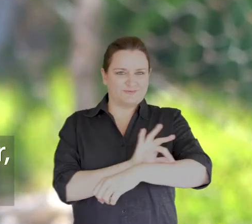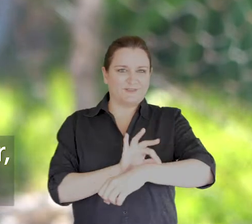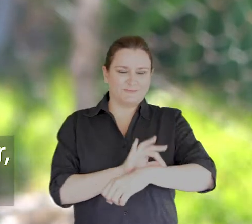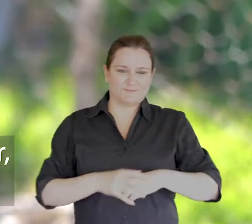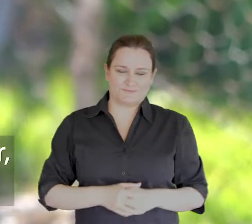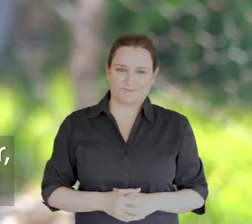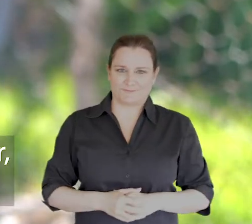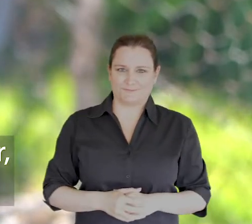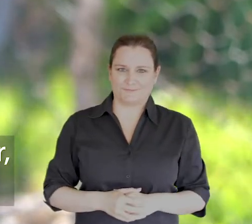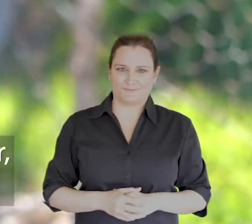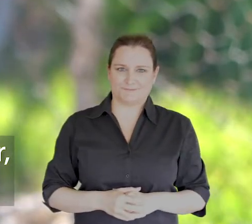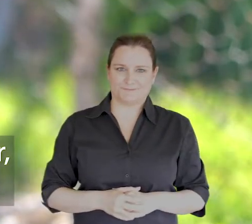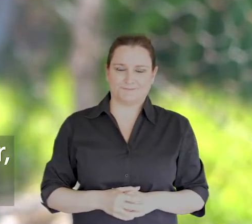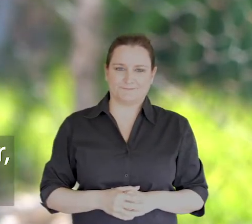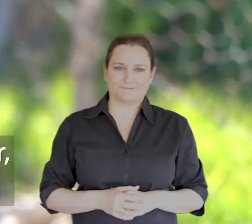Die